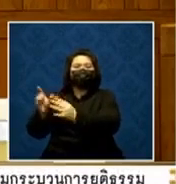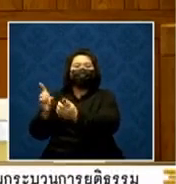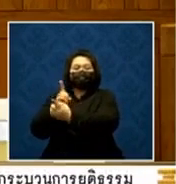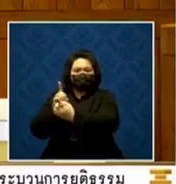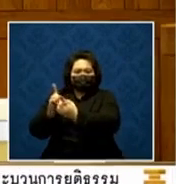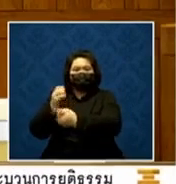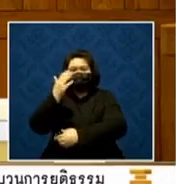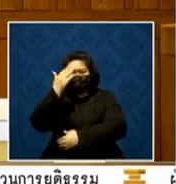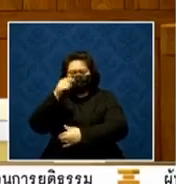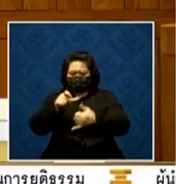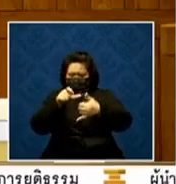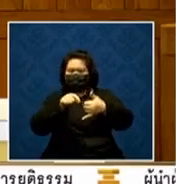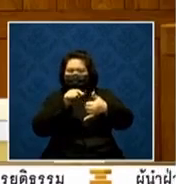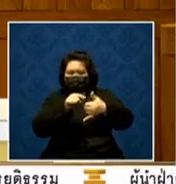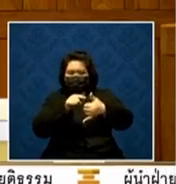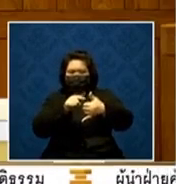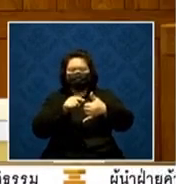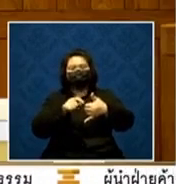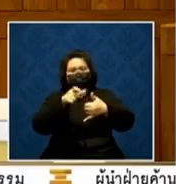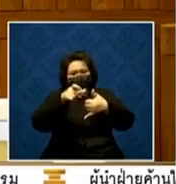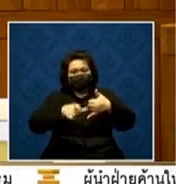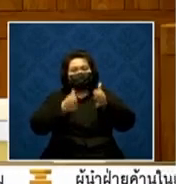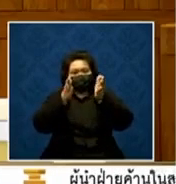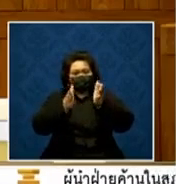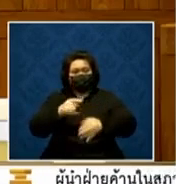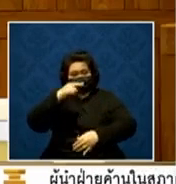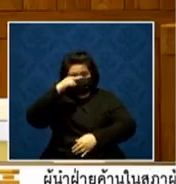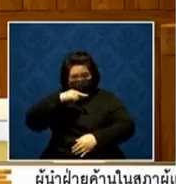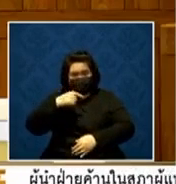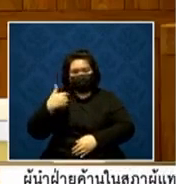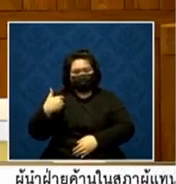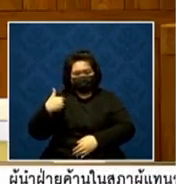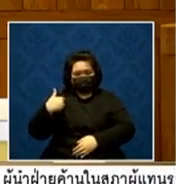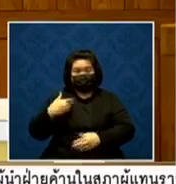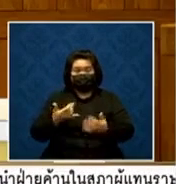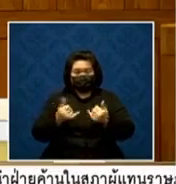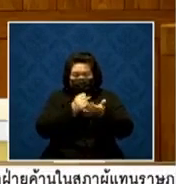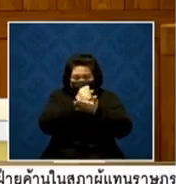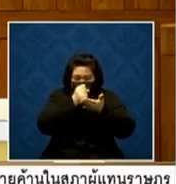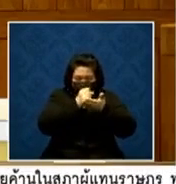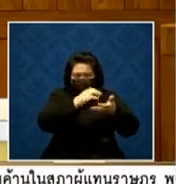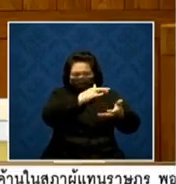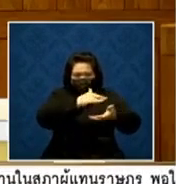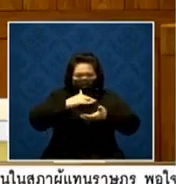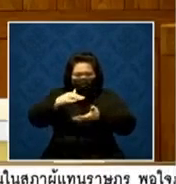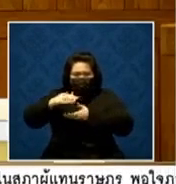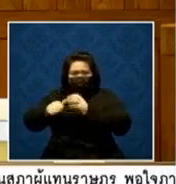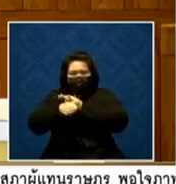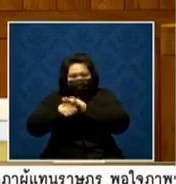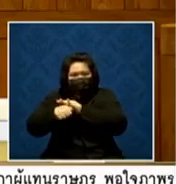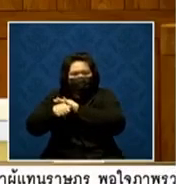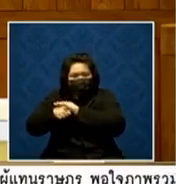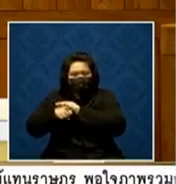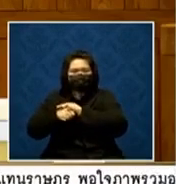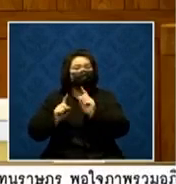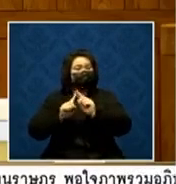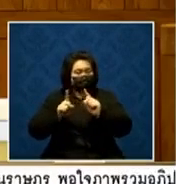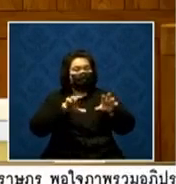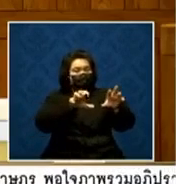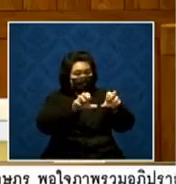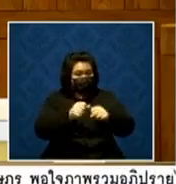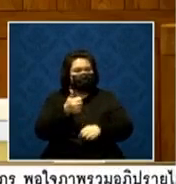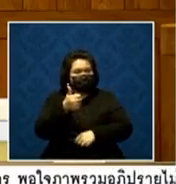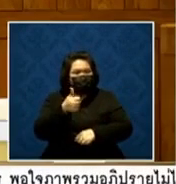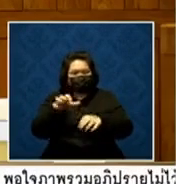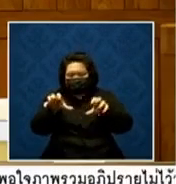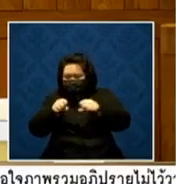ไม่ได้เพราะว่าเขาเป็นรัฐบาลรักษาการชาวนากำลังเดือดร้อนจำเป็นต้องกู้เงินมาแต่กู้ไม่ได้เป็นรัฐบาลรักษา